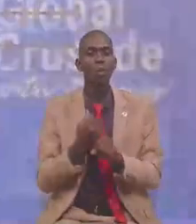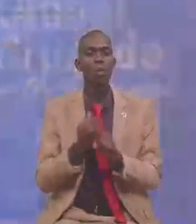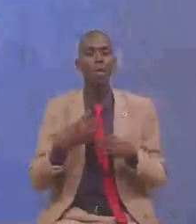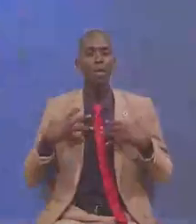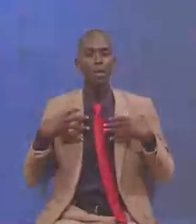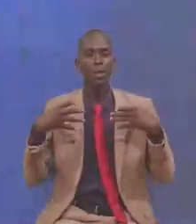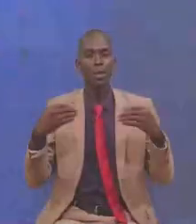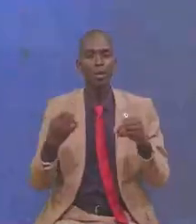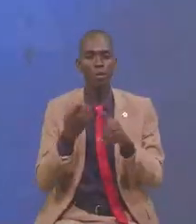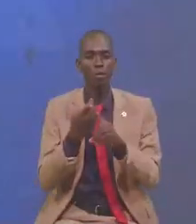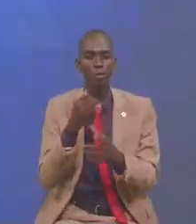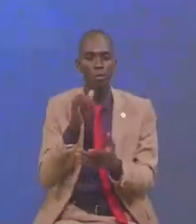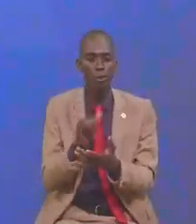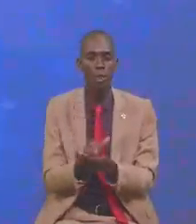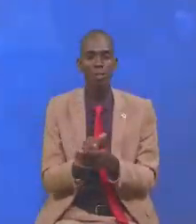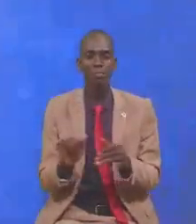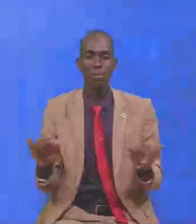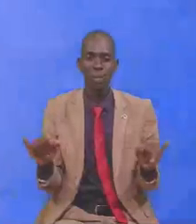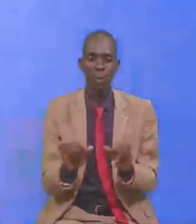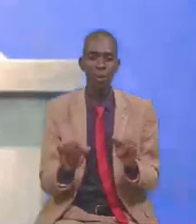fut guérie.